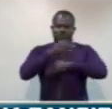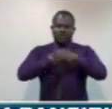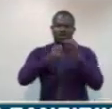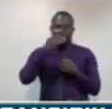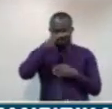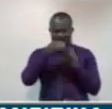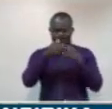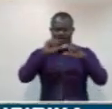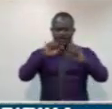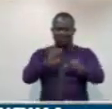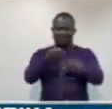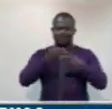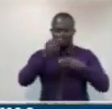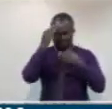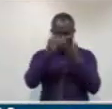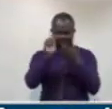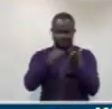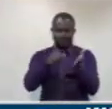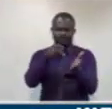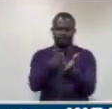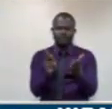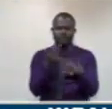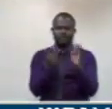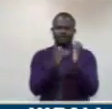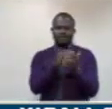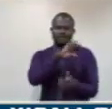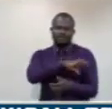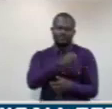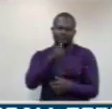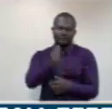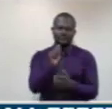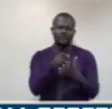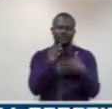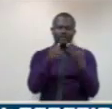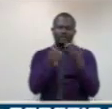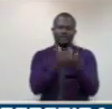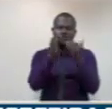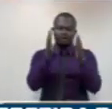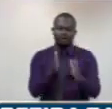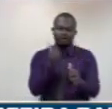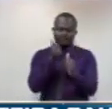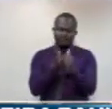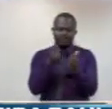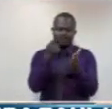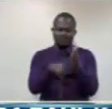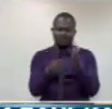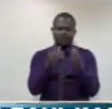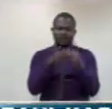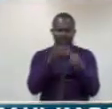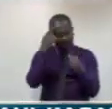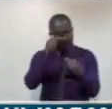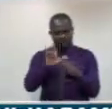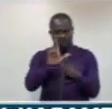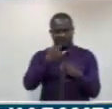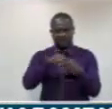ugiye gufata umwenda muri banki kugira ngo aborozi bashobore kwishyurwa, ariko inyungu y'aya mafaranga ikazishyurwa n'aborozi, aho buri umwe azakatwa amafaranga 8 kuri litiri